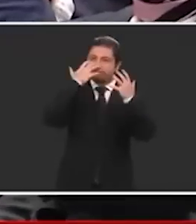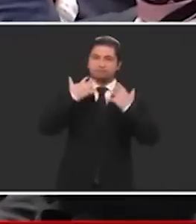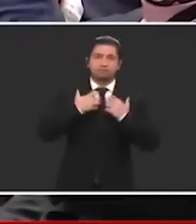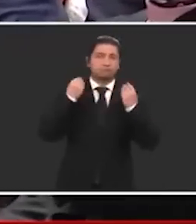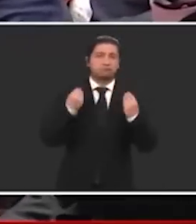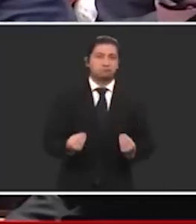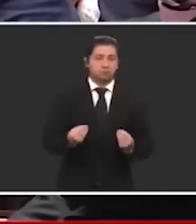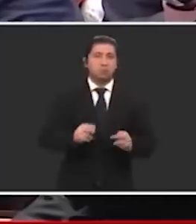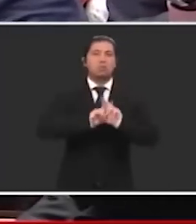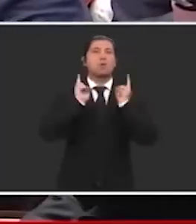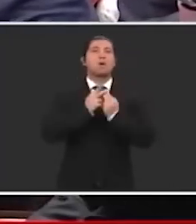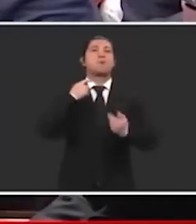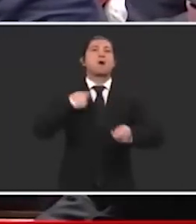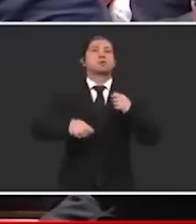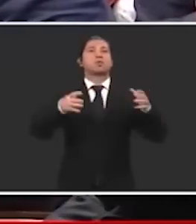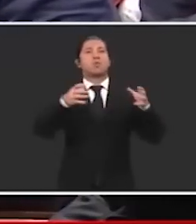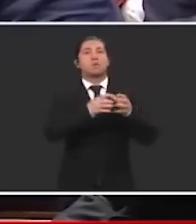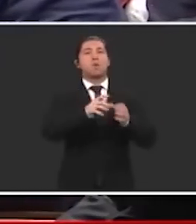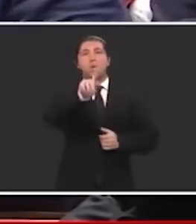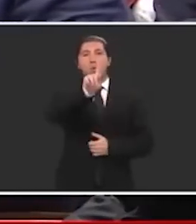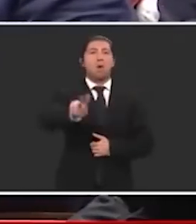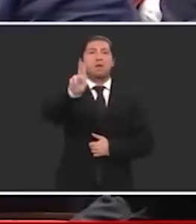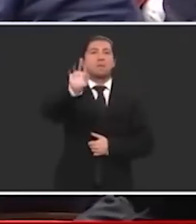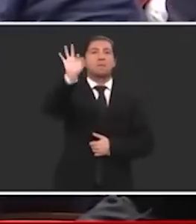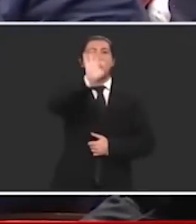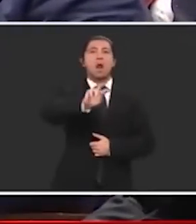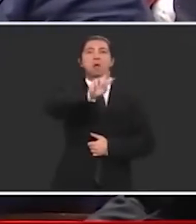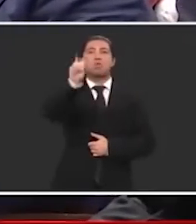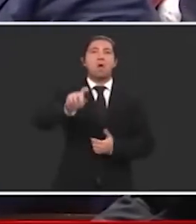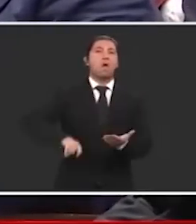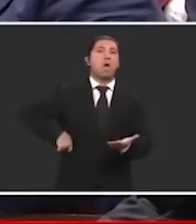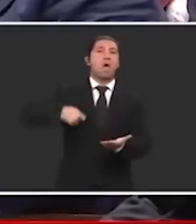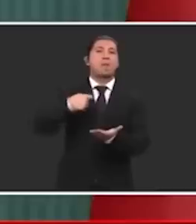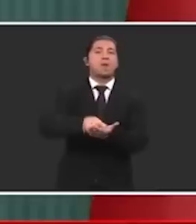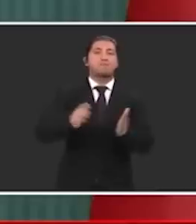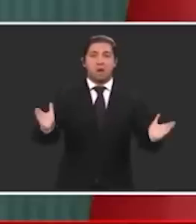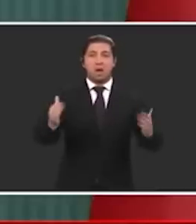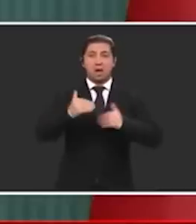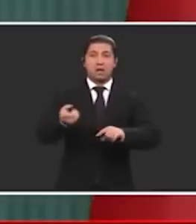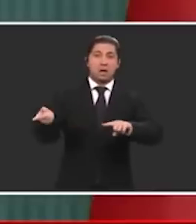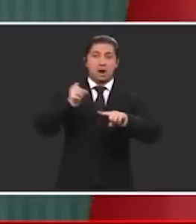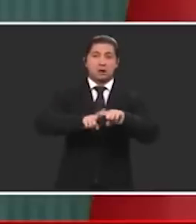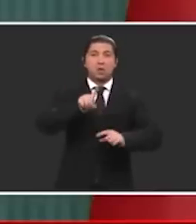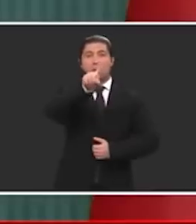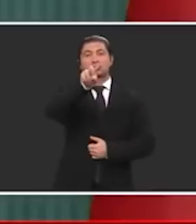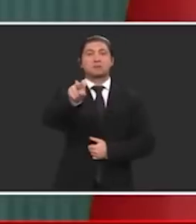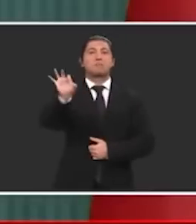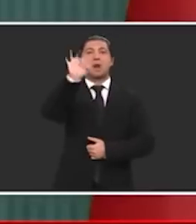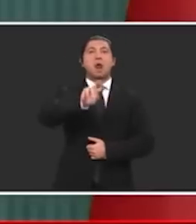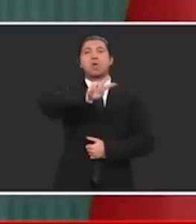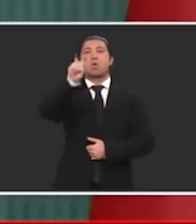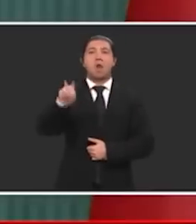Dünya Bankası grubunun 17 milyar dolarlık yatırım paketinin üzerine 18 milyar